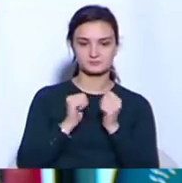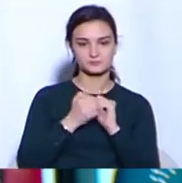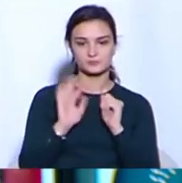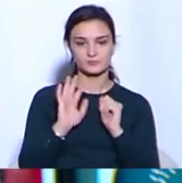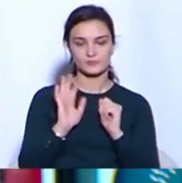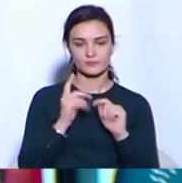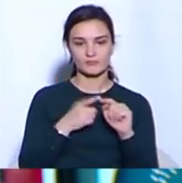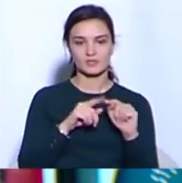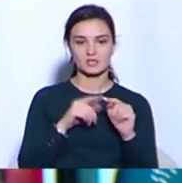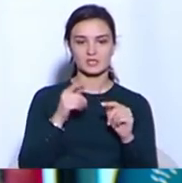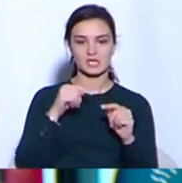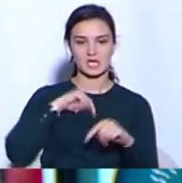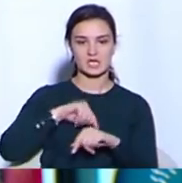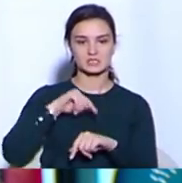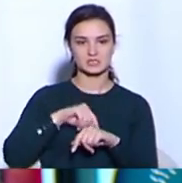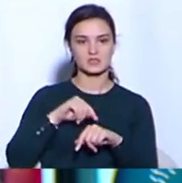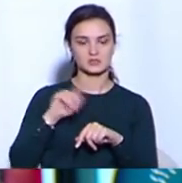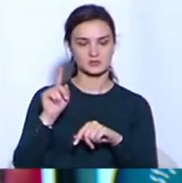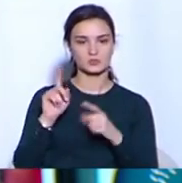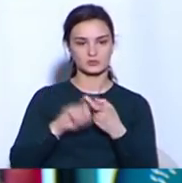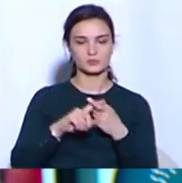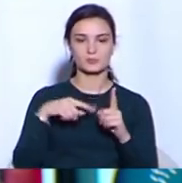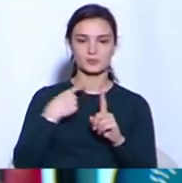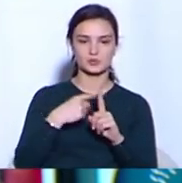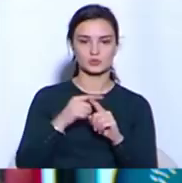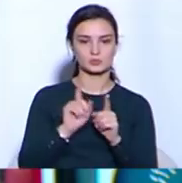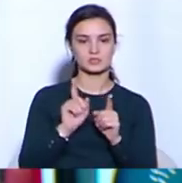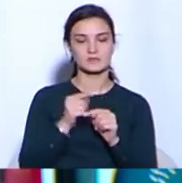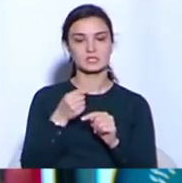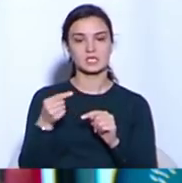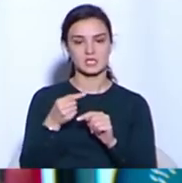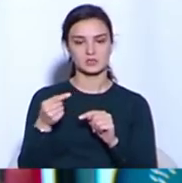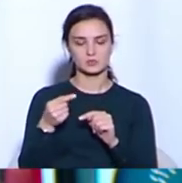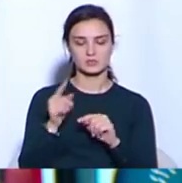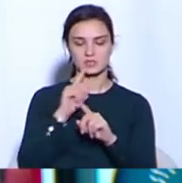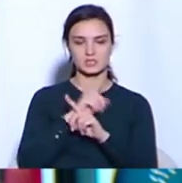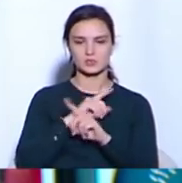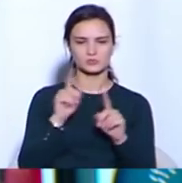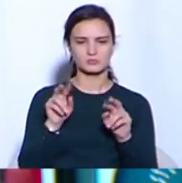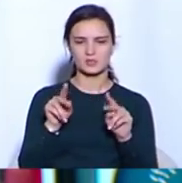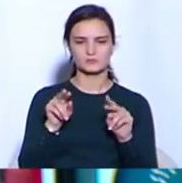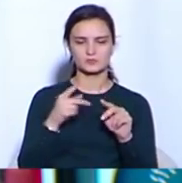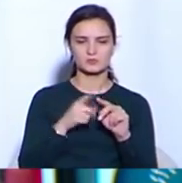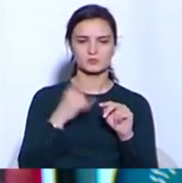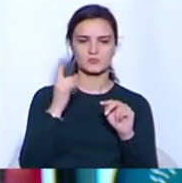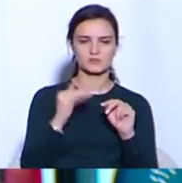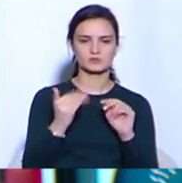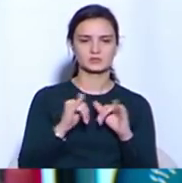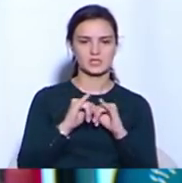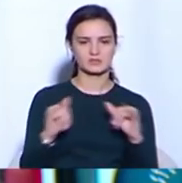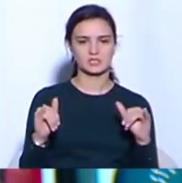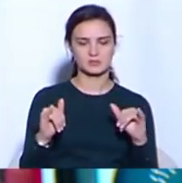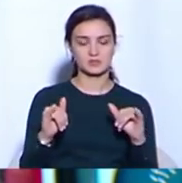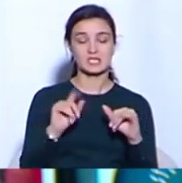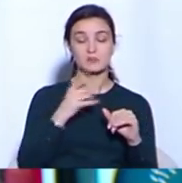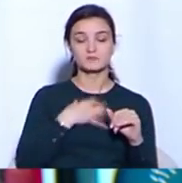თუ იმ განცდას უკავშირდება, როგორც პოზიტიურს, ასევე ნეგატიურს. განსაკუთრებით რა მნიშვნელობა აქვს ამას ბავშვის განვითარებაში